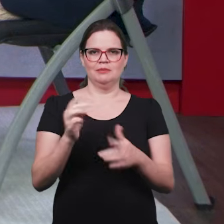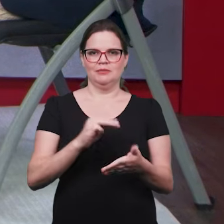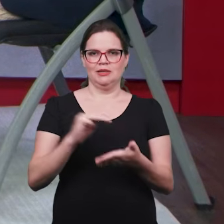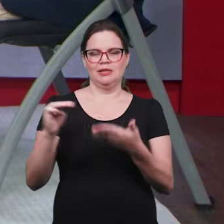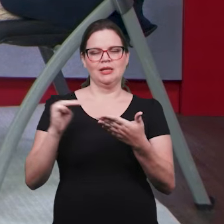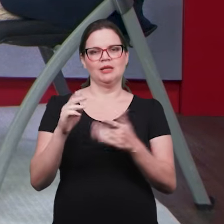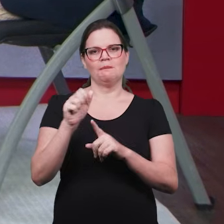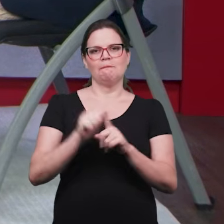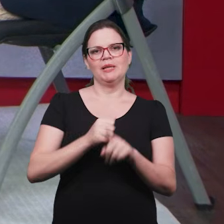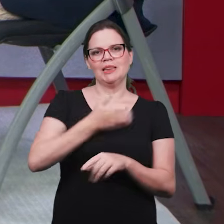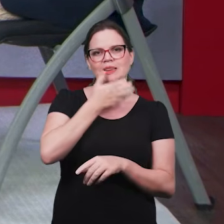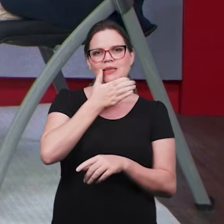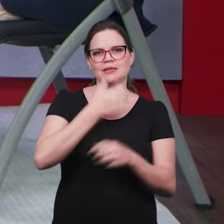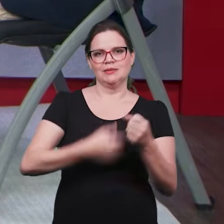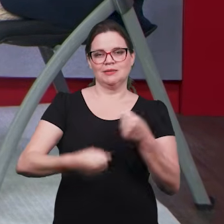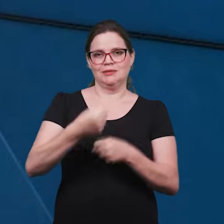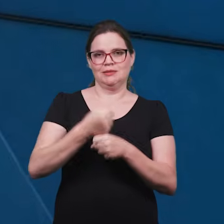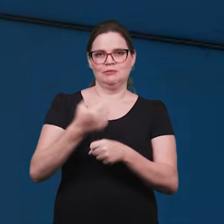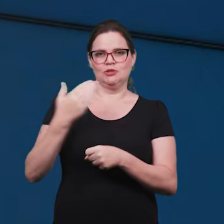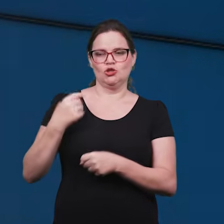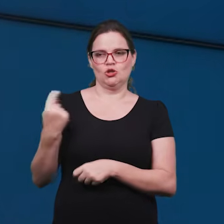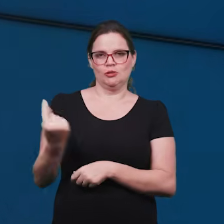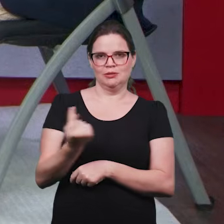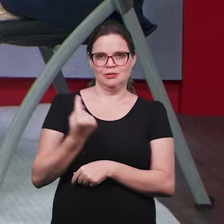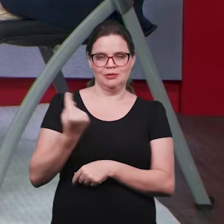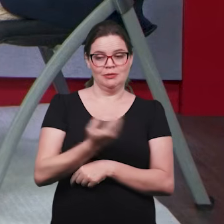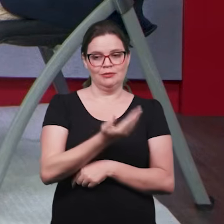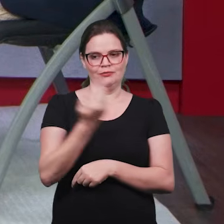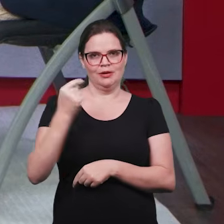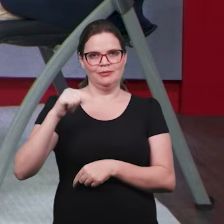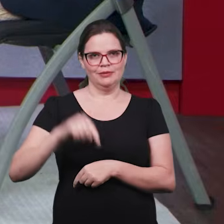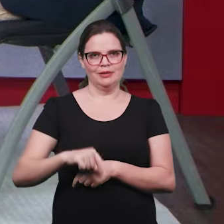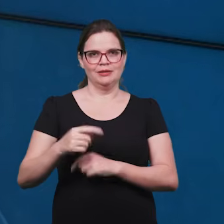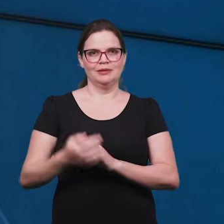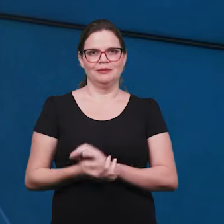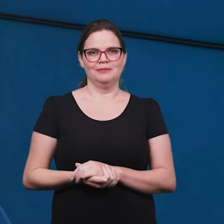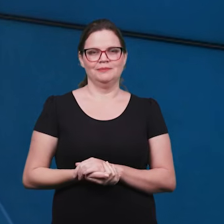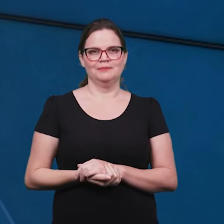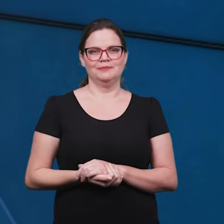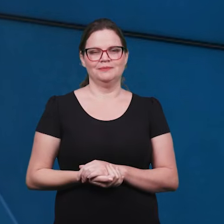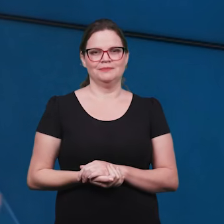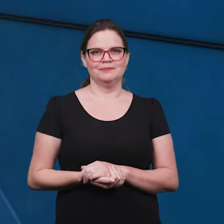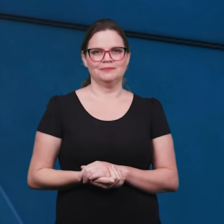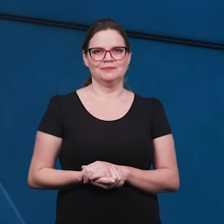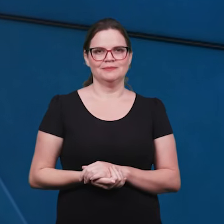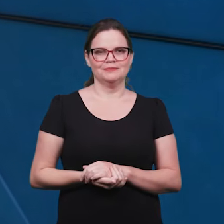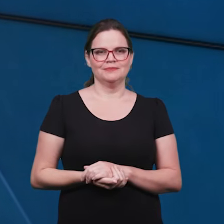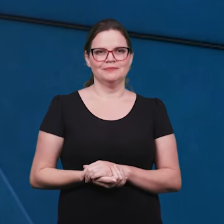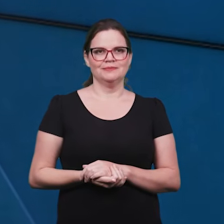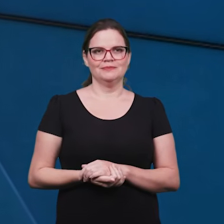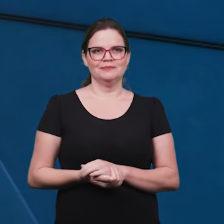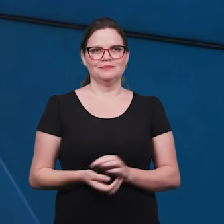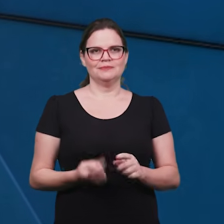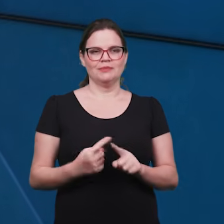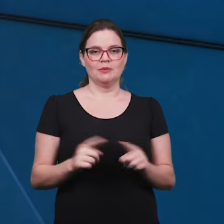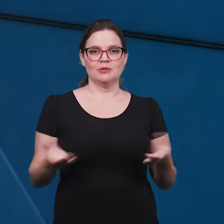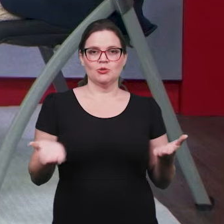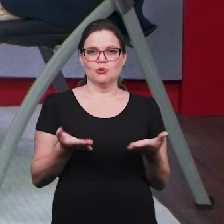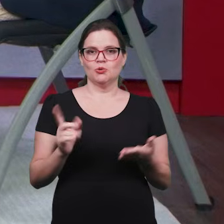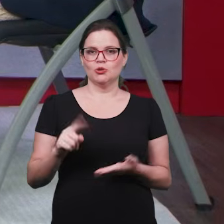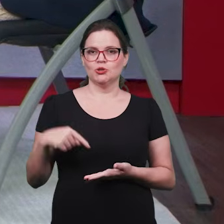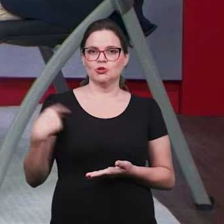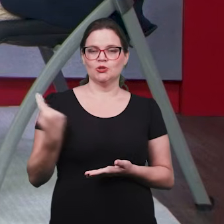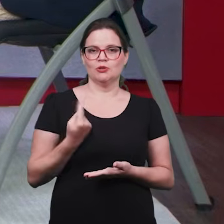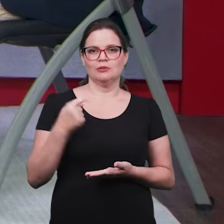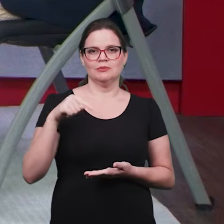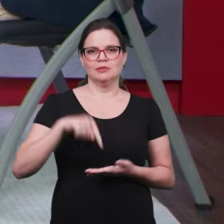Igreja Maranata em dezembro do ano passado, один, sozinho, а здесь мы уже как команда приехали в этом году.